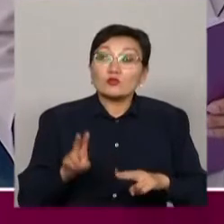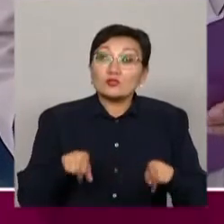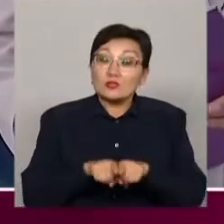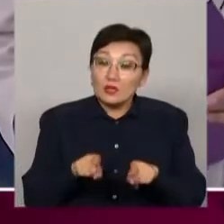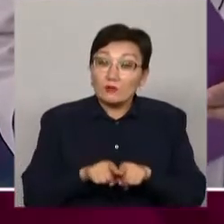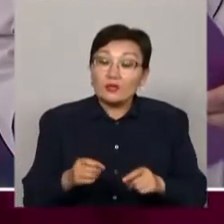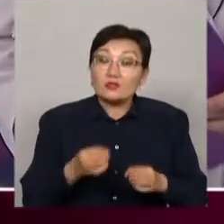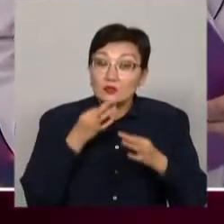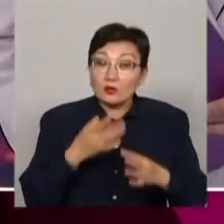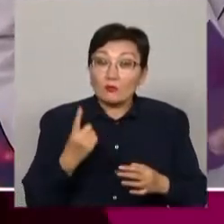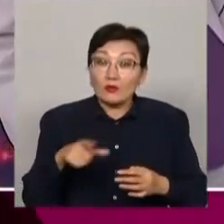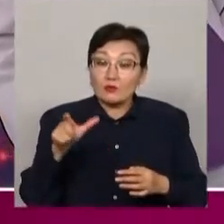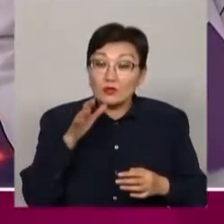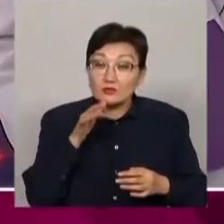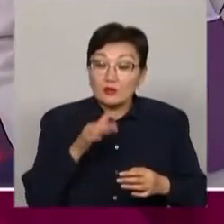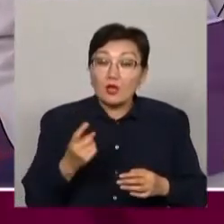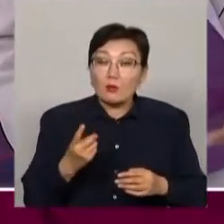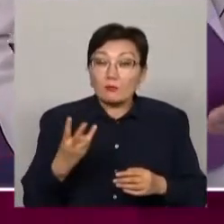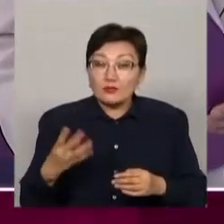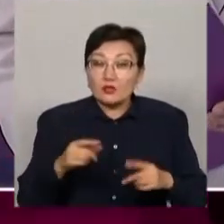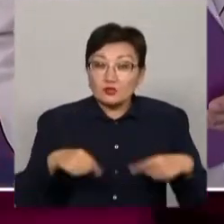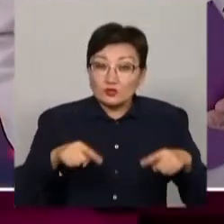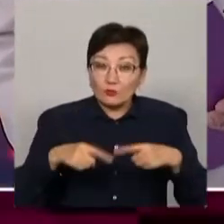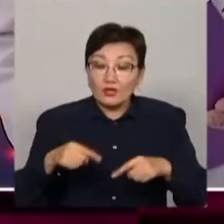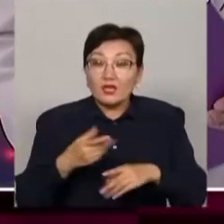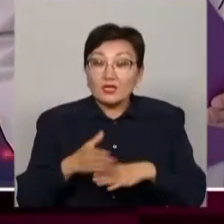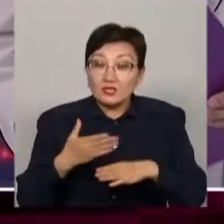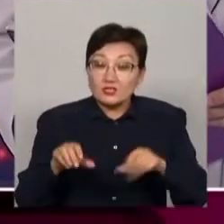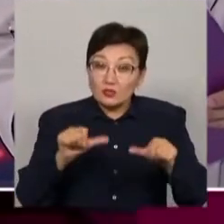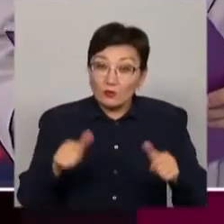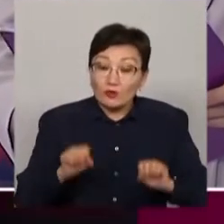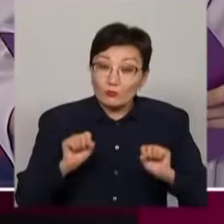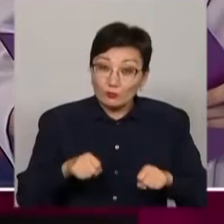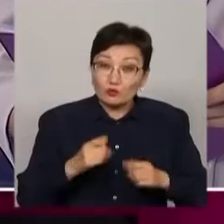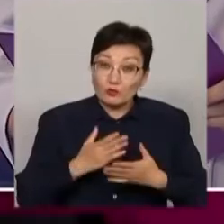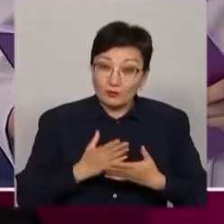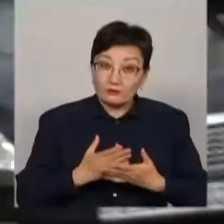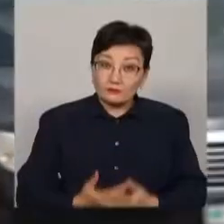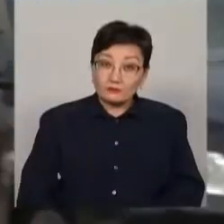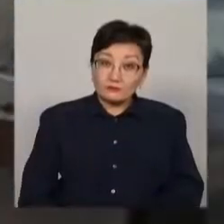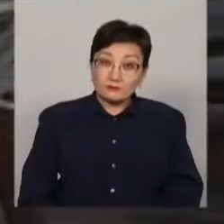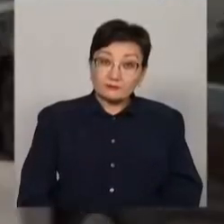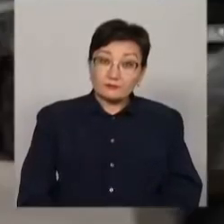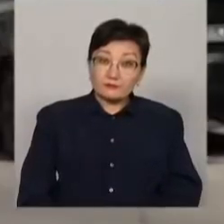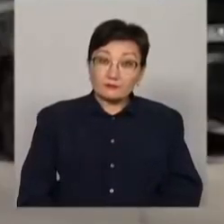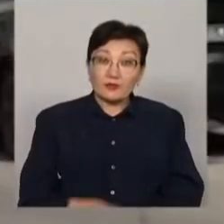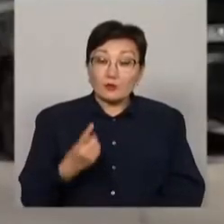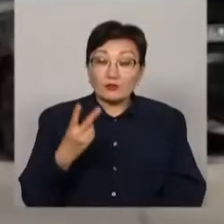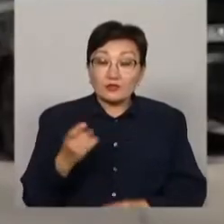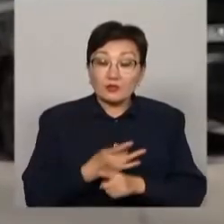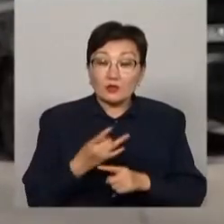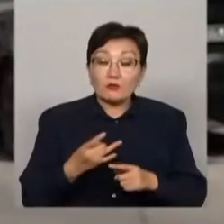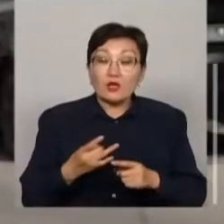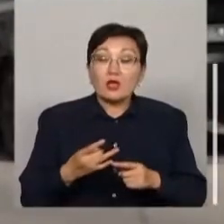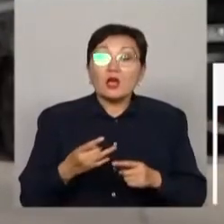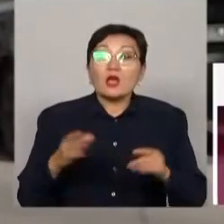Бір азаматтың бір уақытта бірнеше ұйымнан қарыз алуға да мүмкіндігі бар. Бір рет микрофинанстан ақша